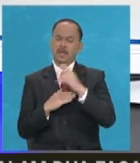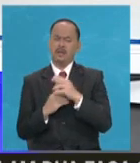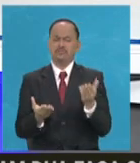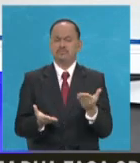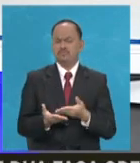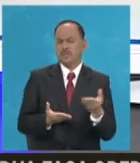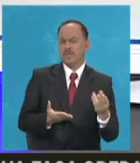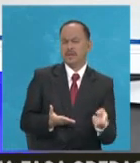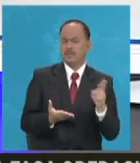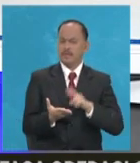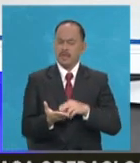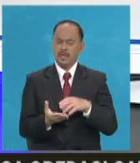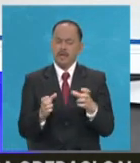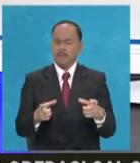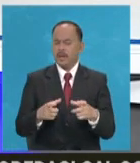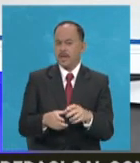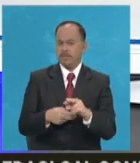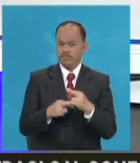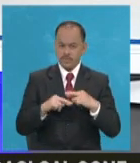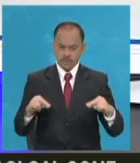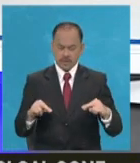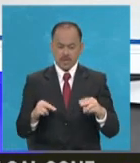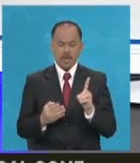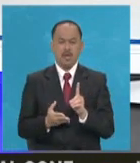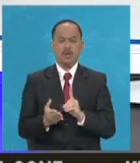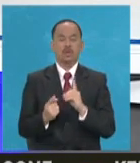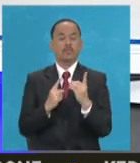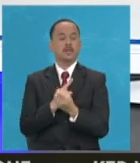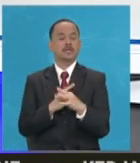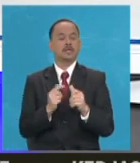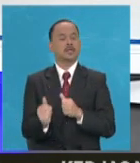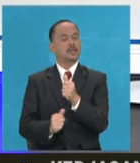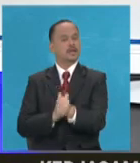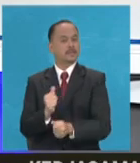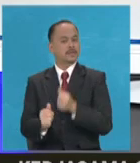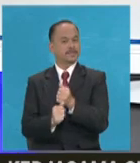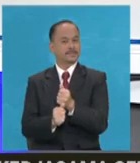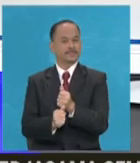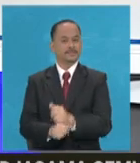paket kecil dan bungkusan yaitu domestik dan antra bangsa